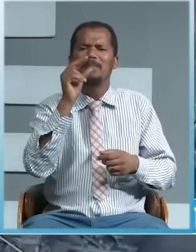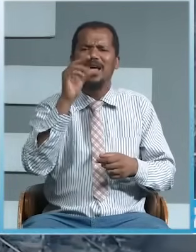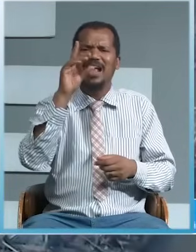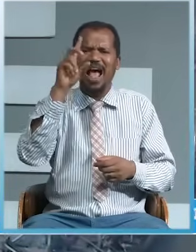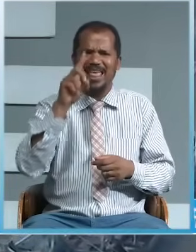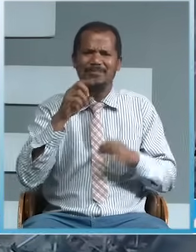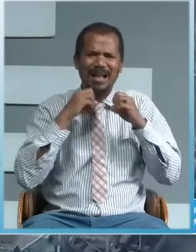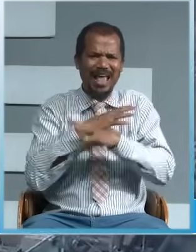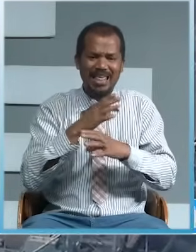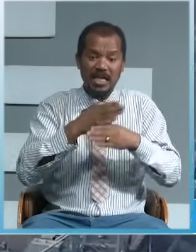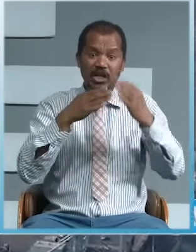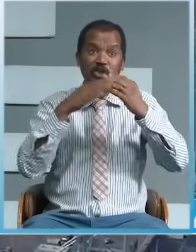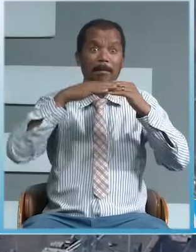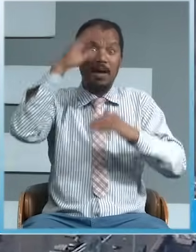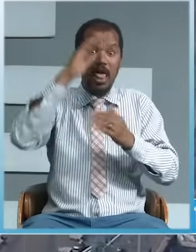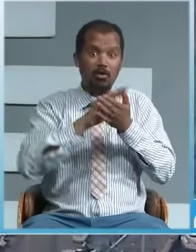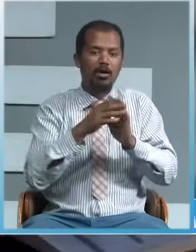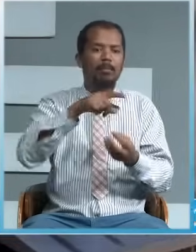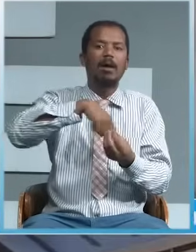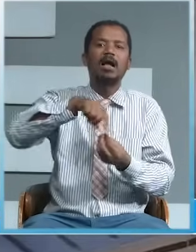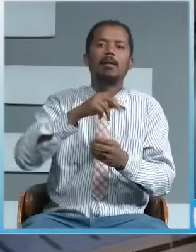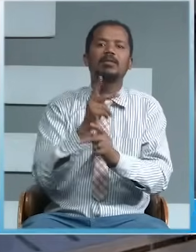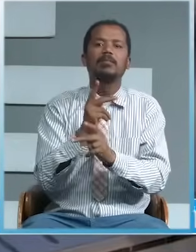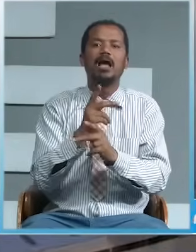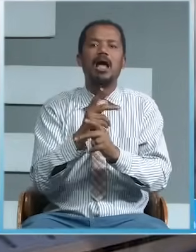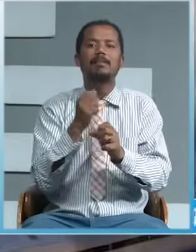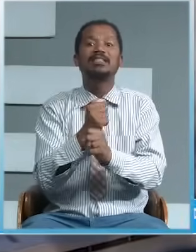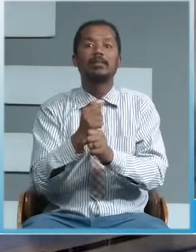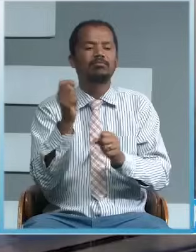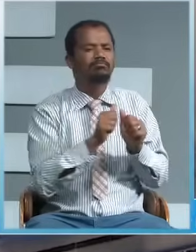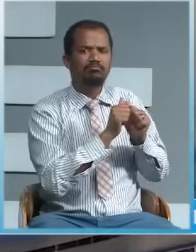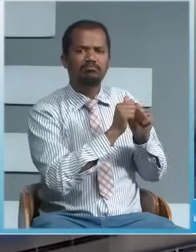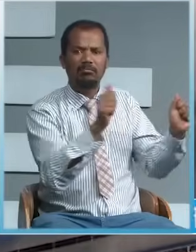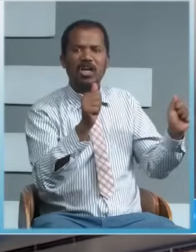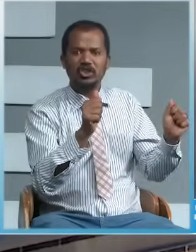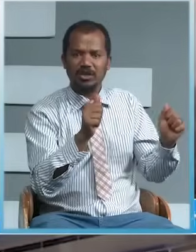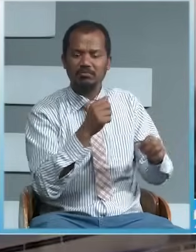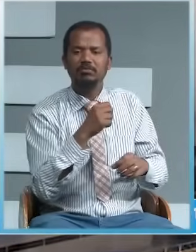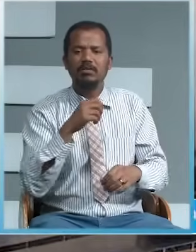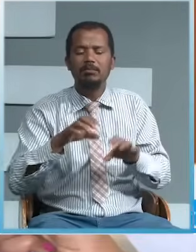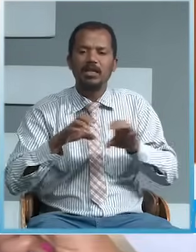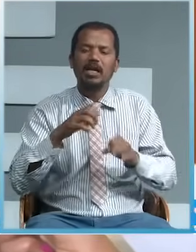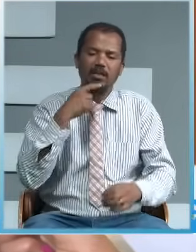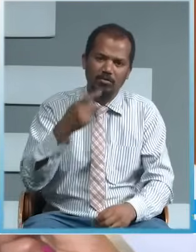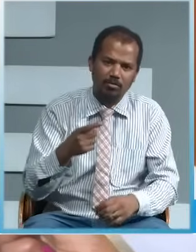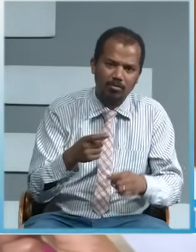በካይ ነገር ከደረጃ በላይ ከሆነ በአካባቢ ጥበቃ መስሪያ ቤቱ እስከ ማሸግ የደረሰ እርምጃ እንደሚወሰድ